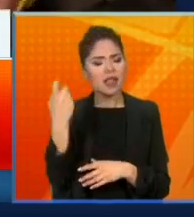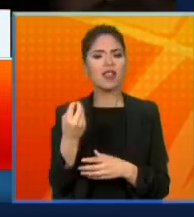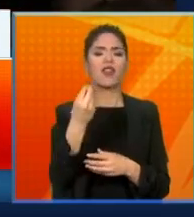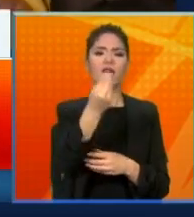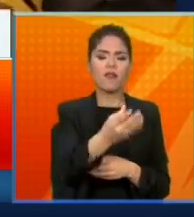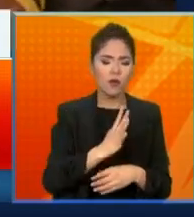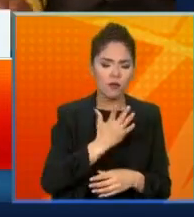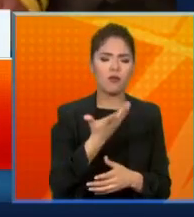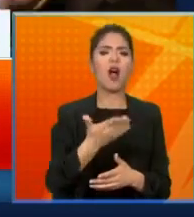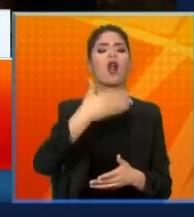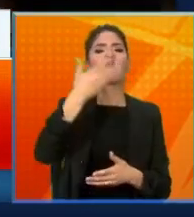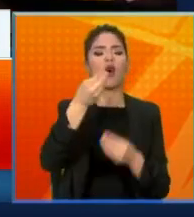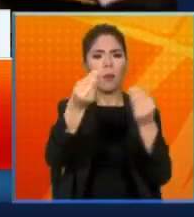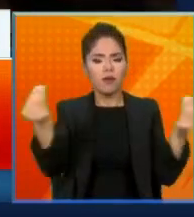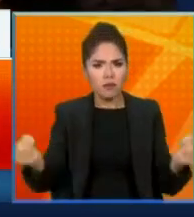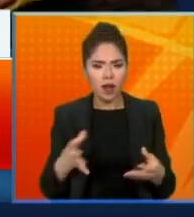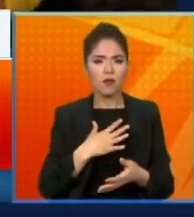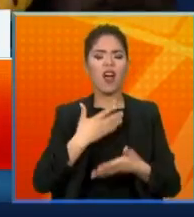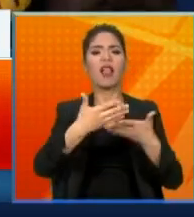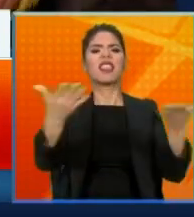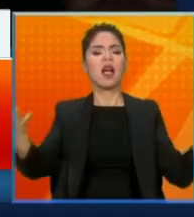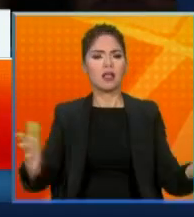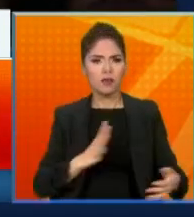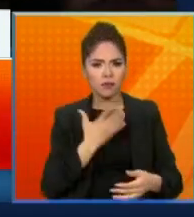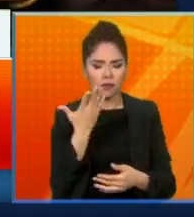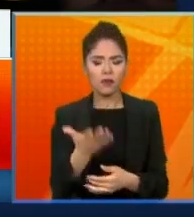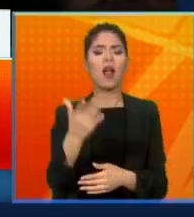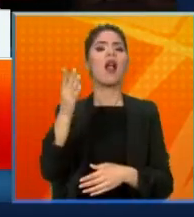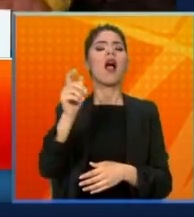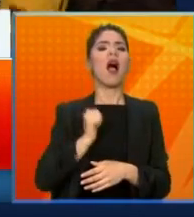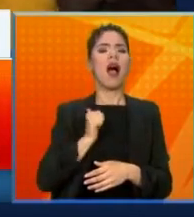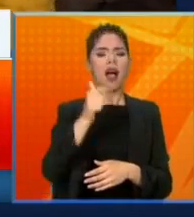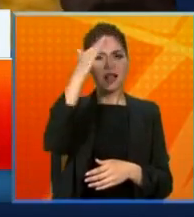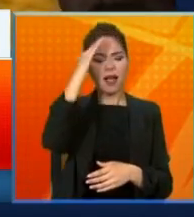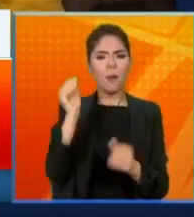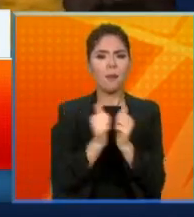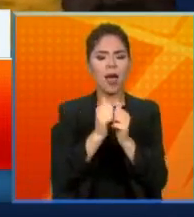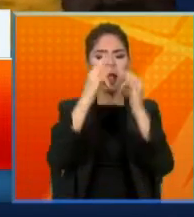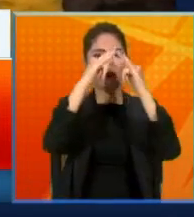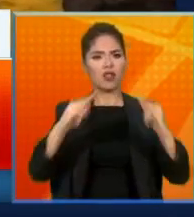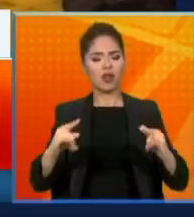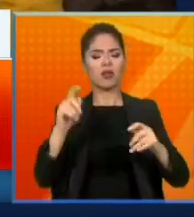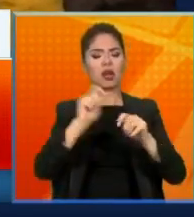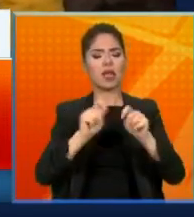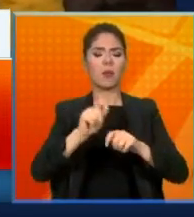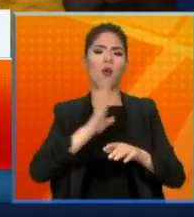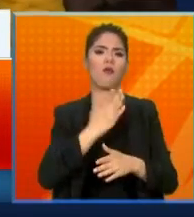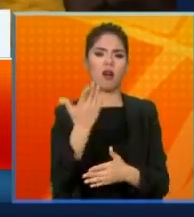Öte yandan AFAD ekipleri de burada. Askerlerimizin yardımıyla da vatandaşa çadır kuruluyor diyelim ve sözü buradan size